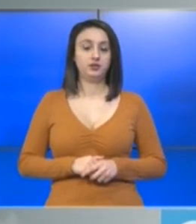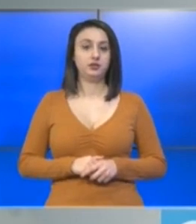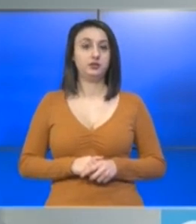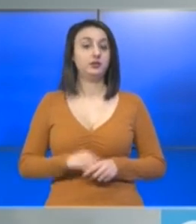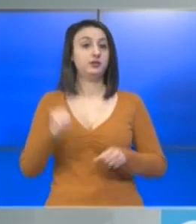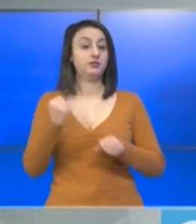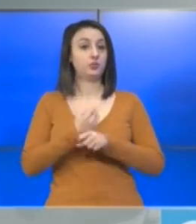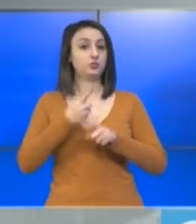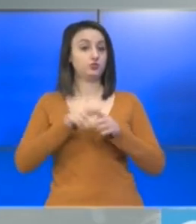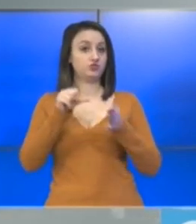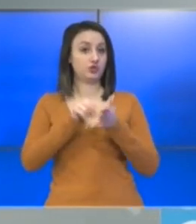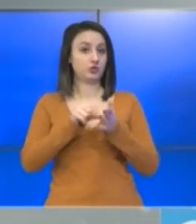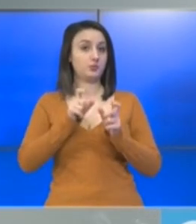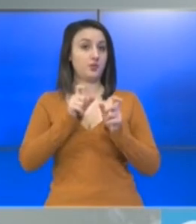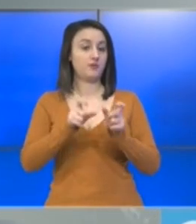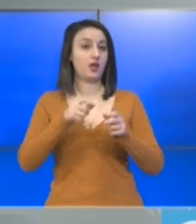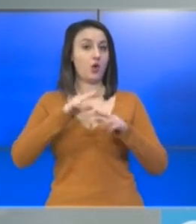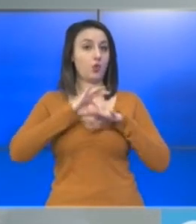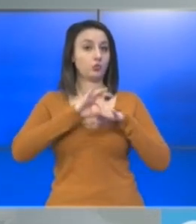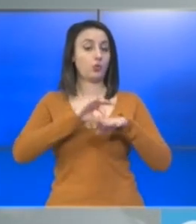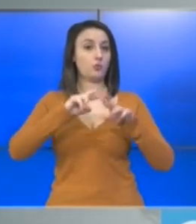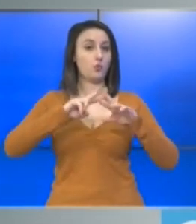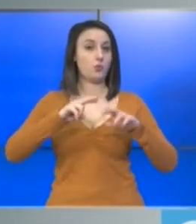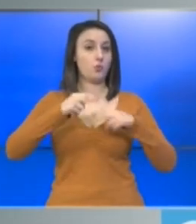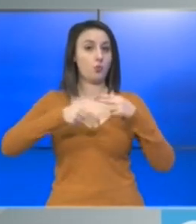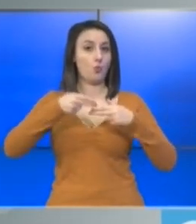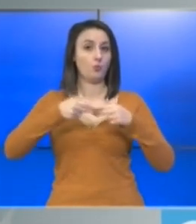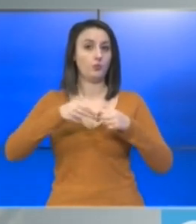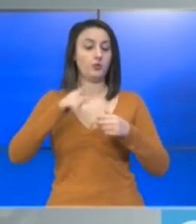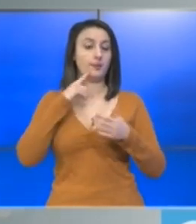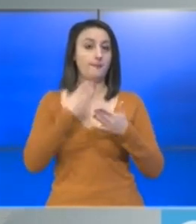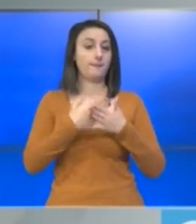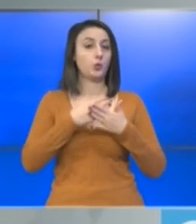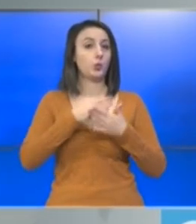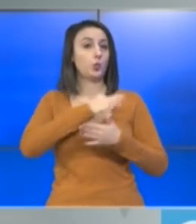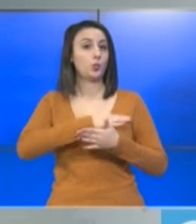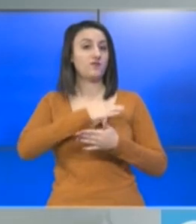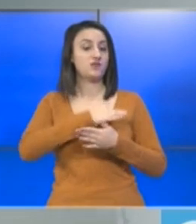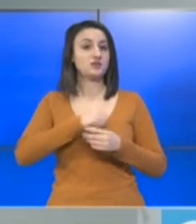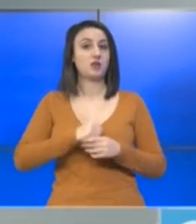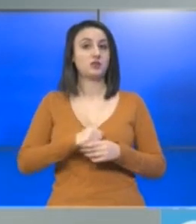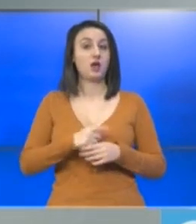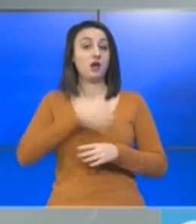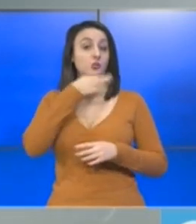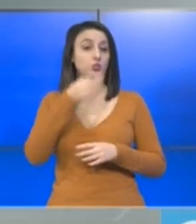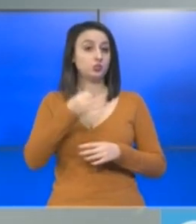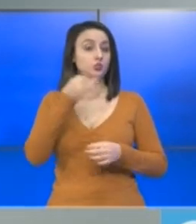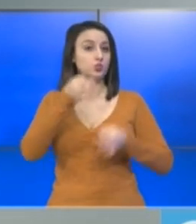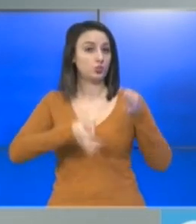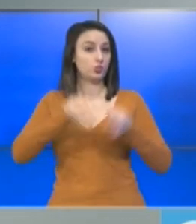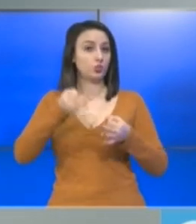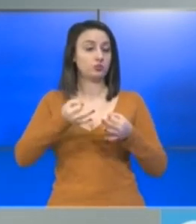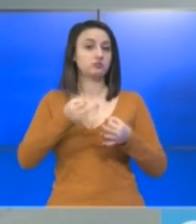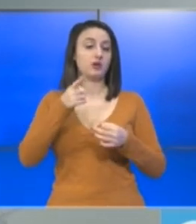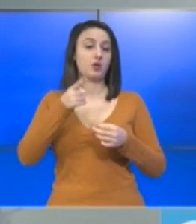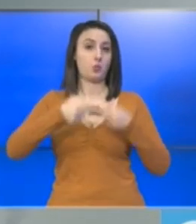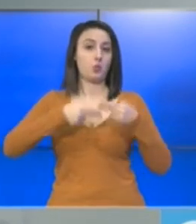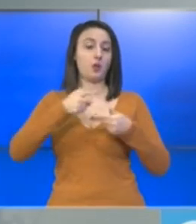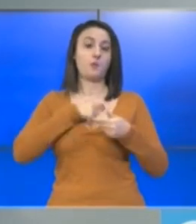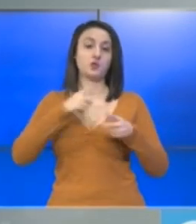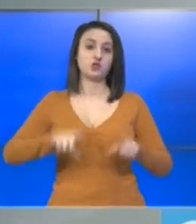centrul pentru prevenirea și controlul bolilor precum și cu Universitatea princeton studiul Indică faptul că virusul kovet 19 poate